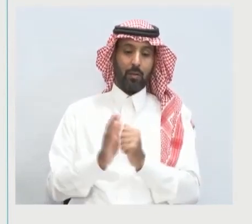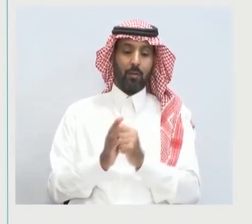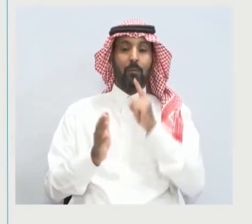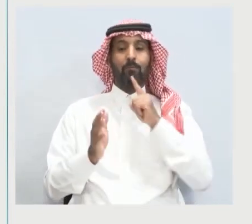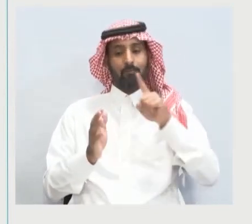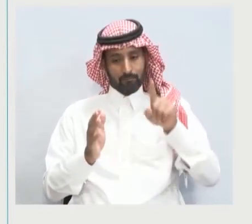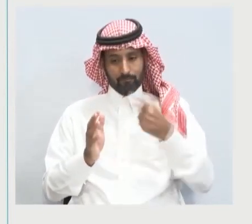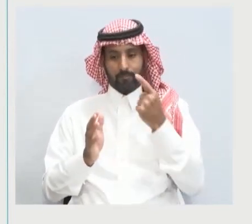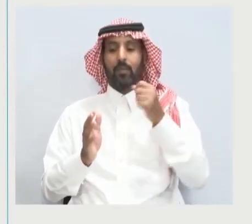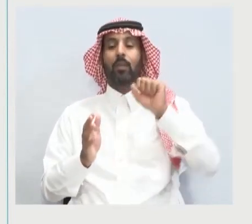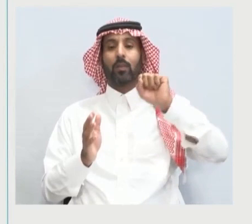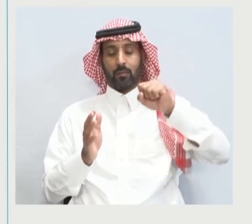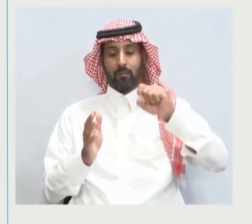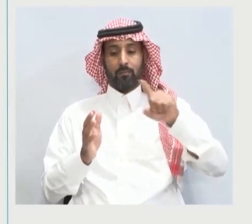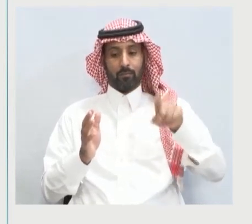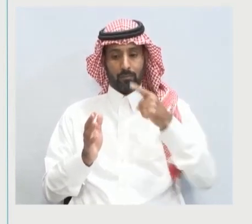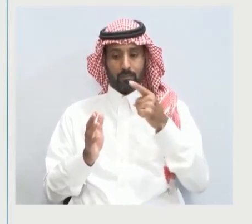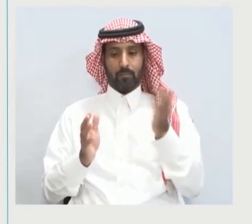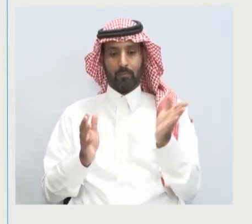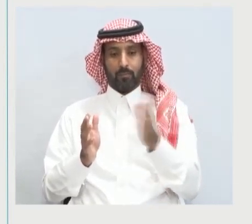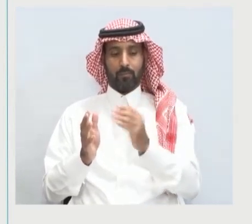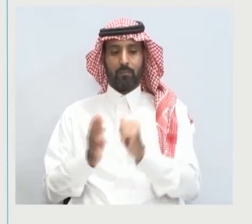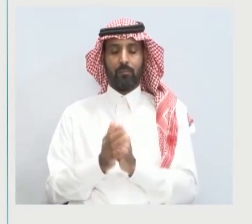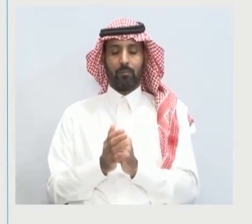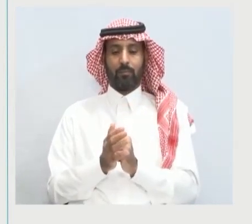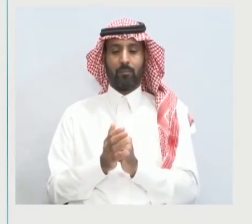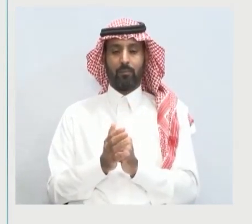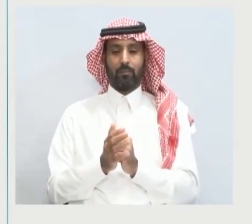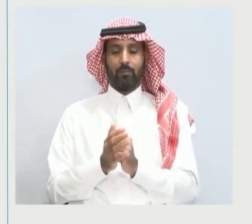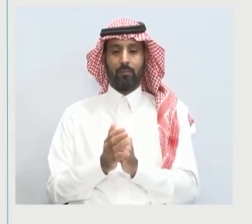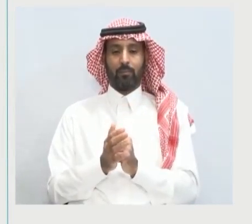نعم صحيح اجابه صحيحه